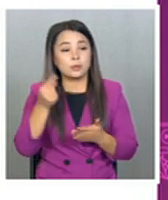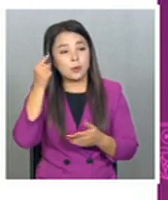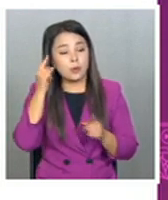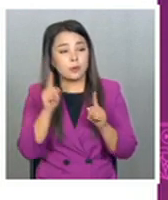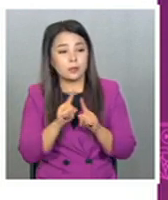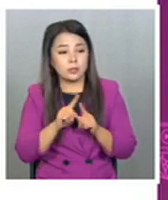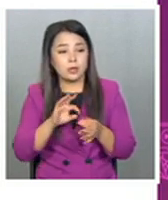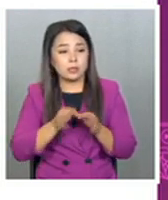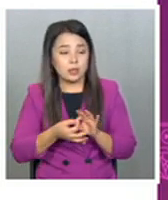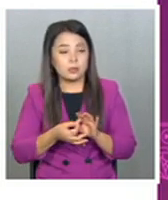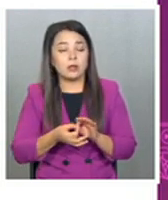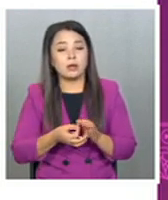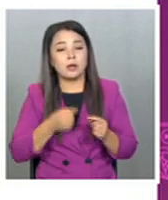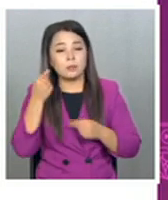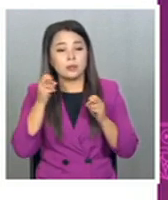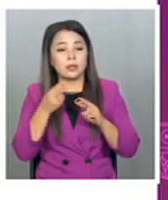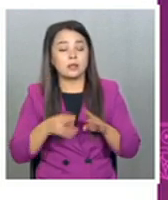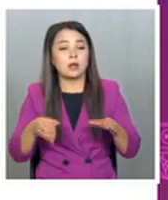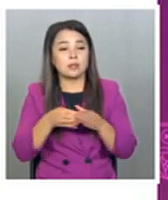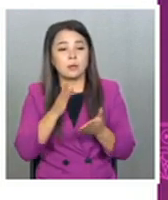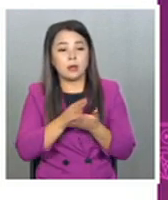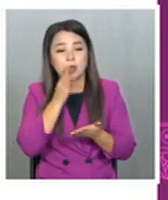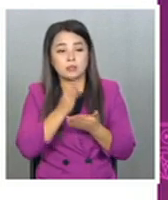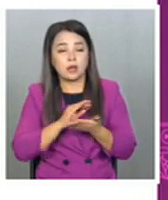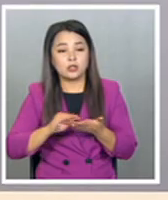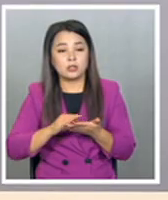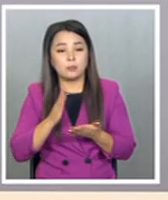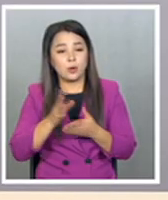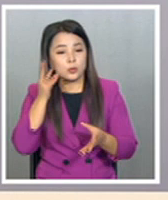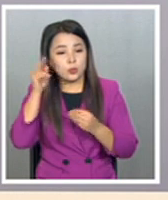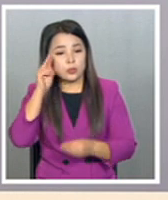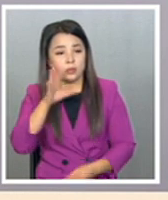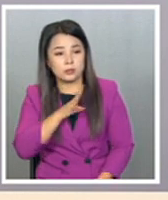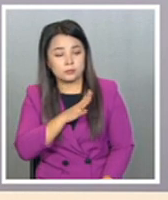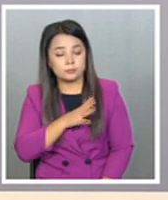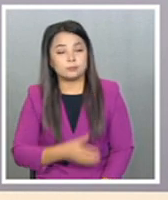дәлелдеп, аргументтік эссе жазуды меңгердіңіздер.